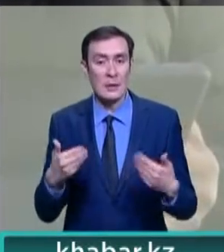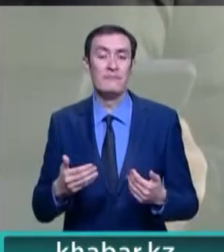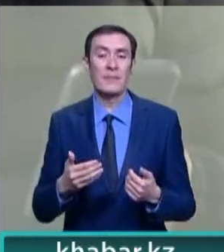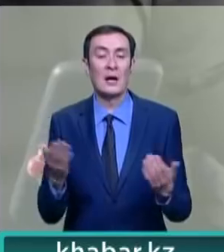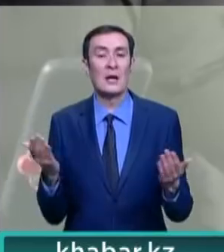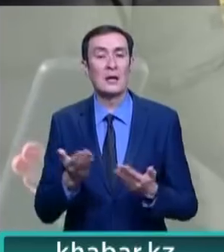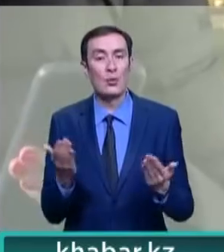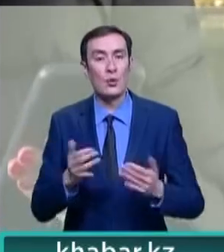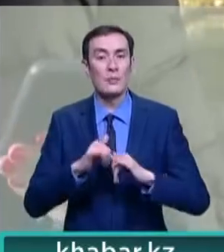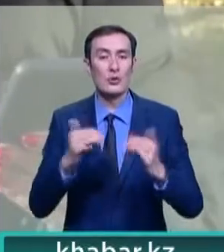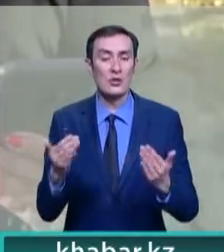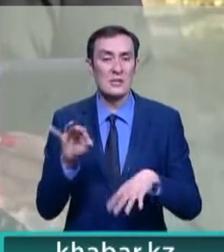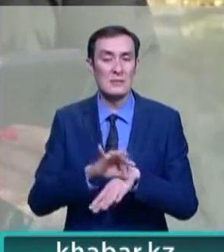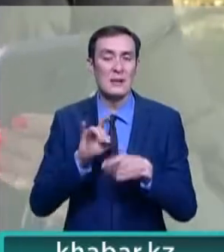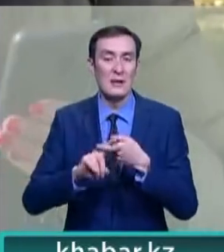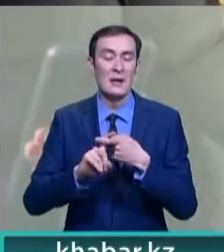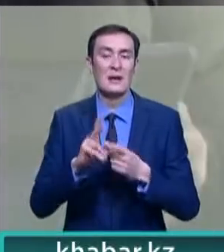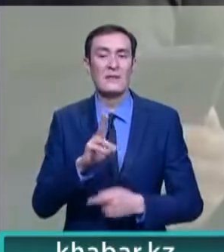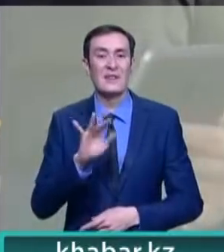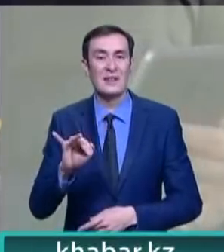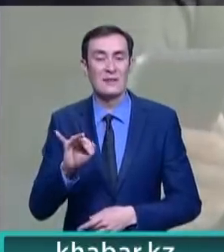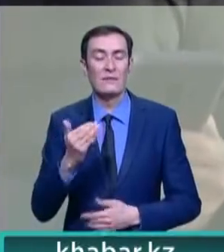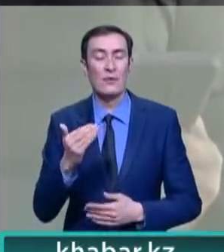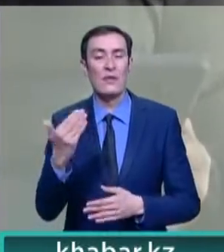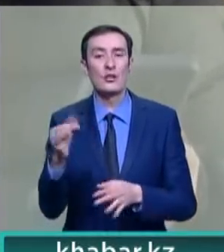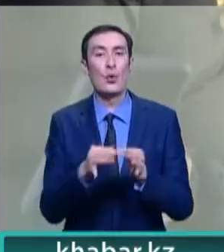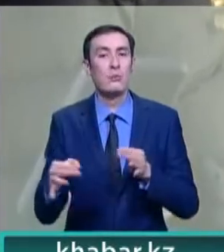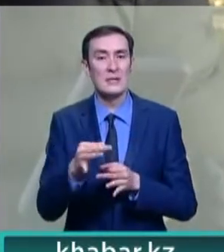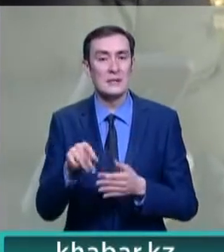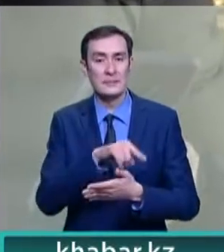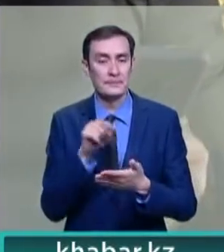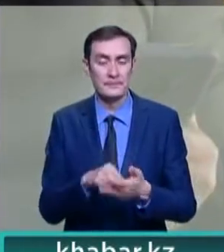вас. Расскажите, какой прирост на сегодня по COVID-19 в области?